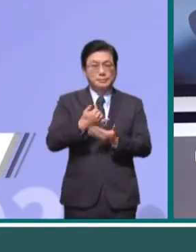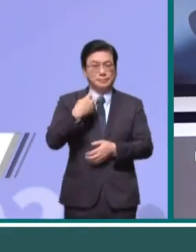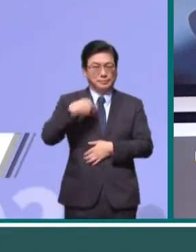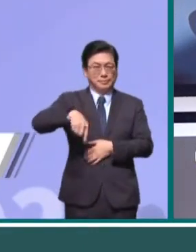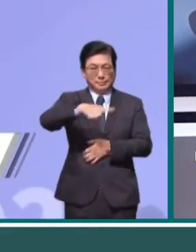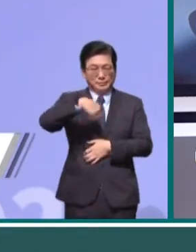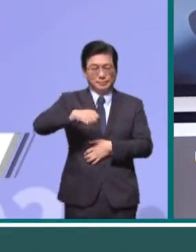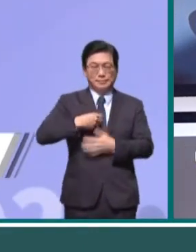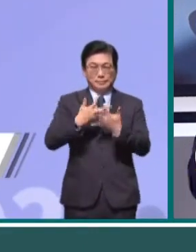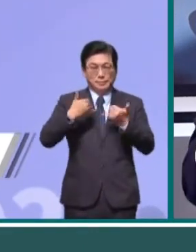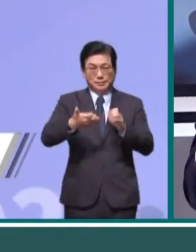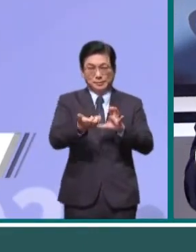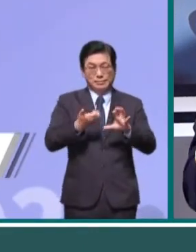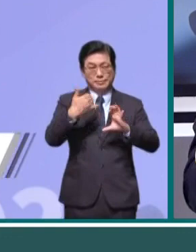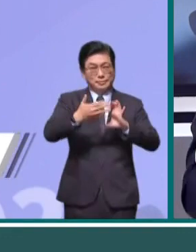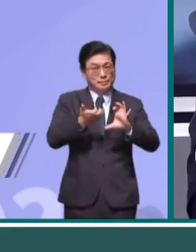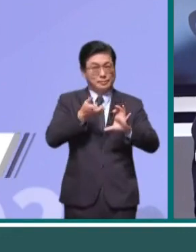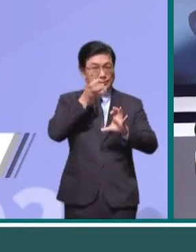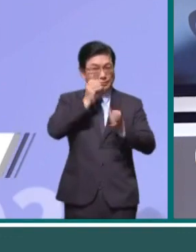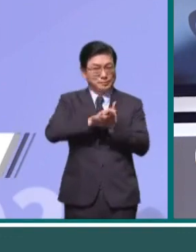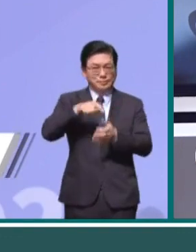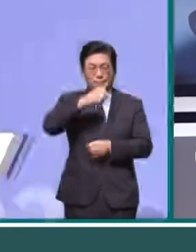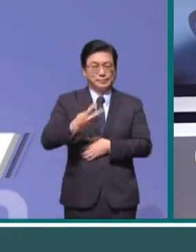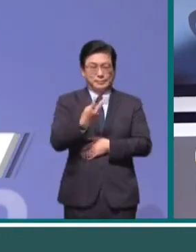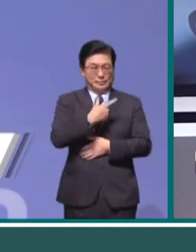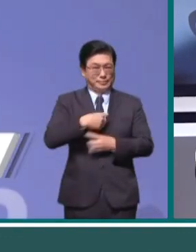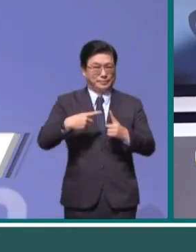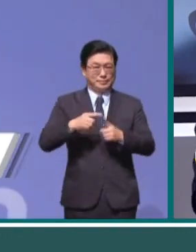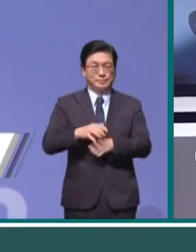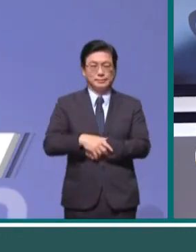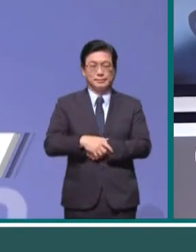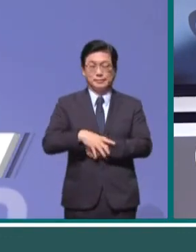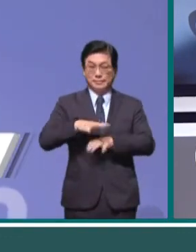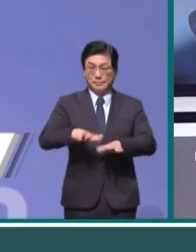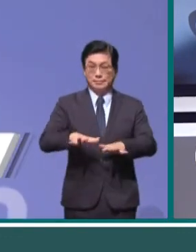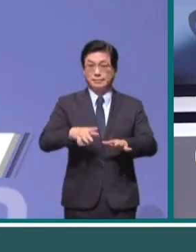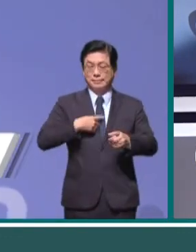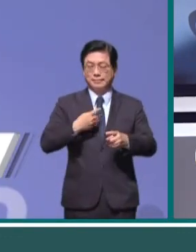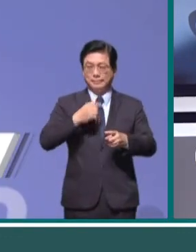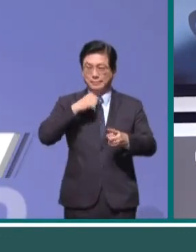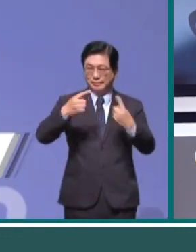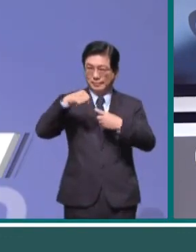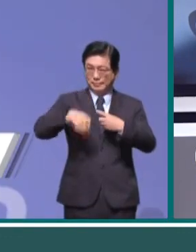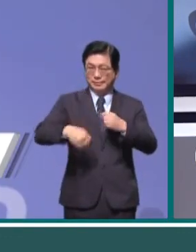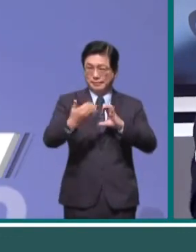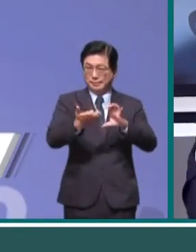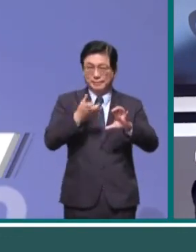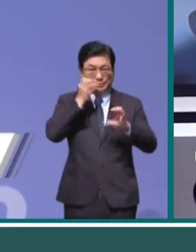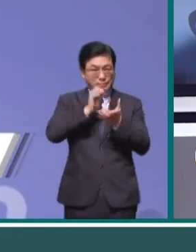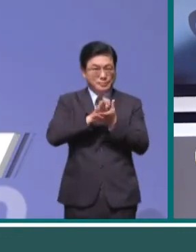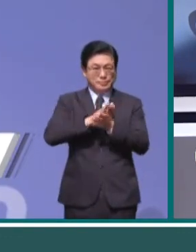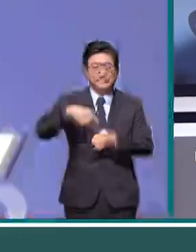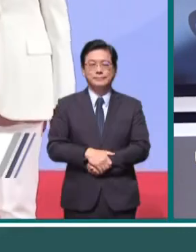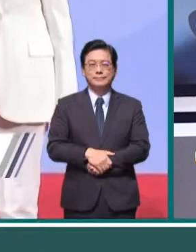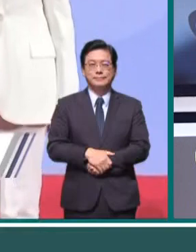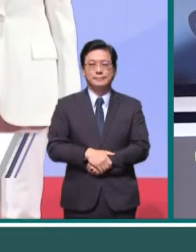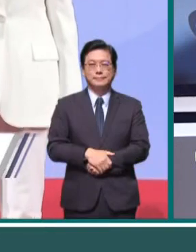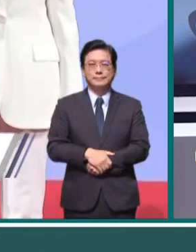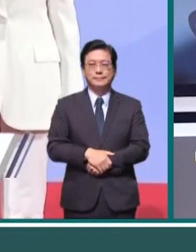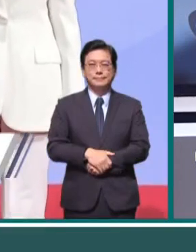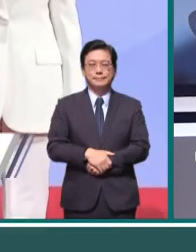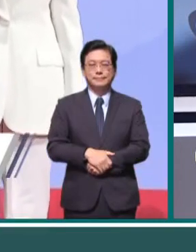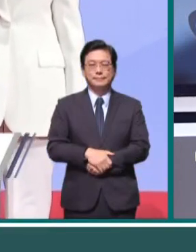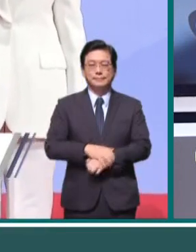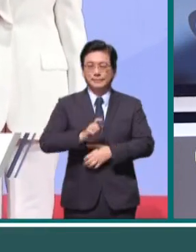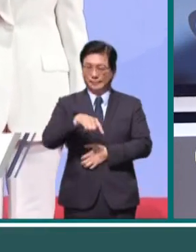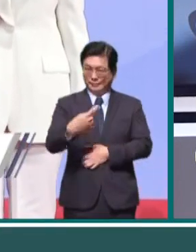回答赞成或反对，那只敢讲什么捍卫台湾自由民主生活方针，那叫废话。很简单的表态